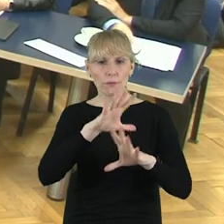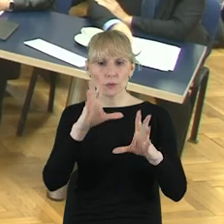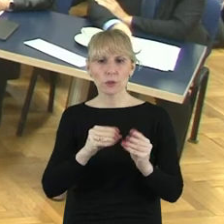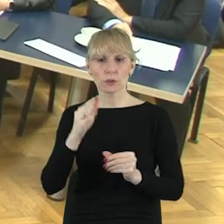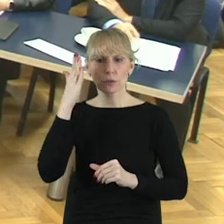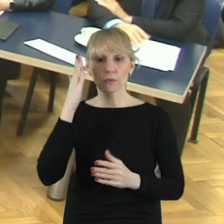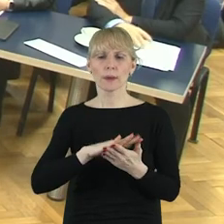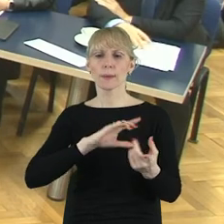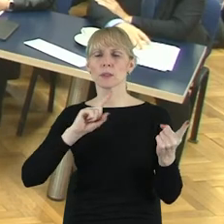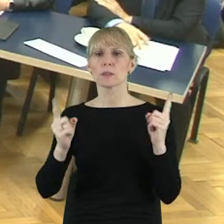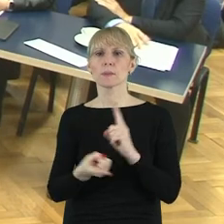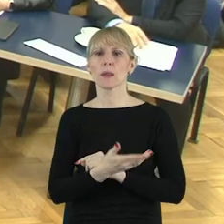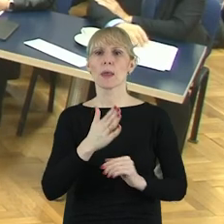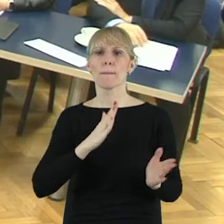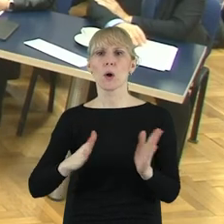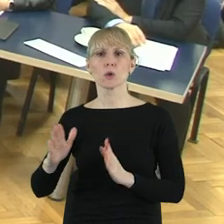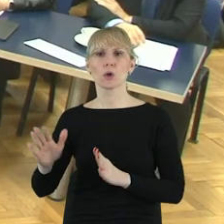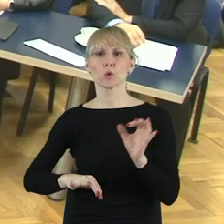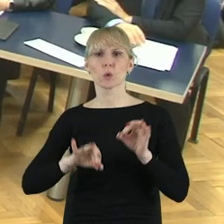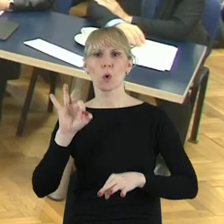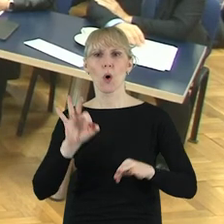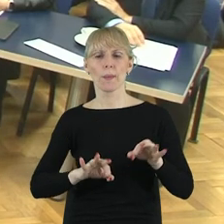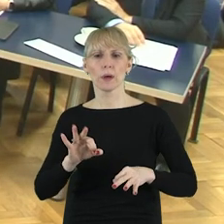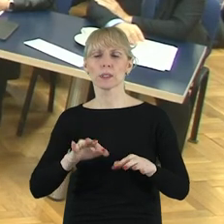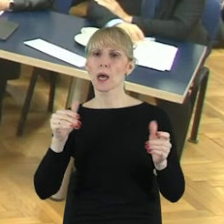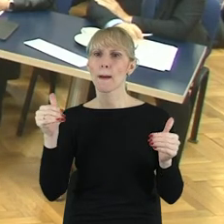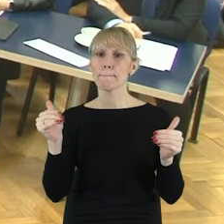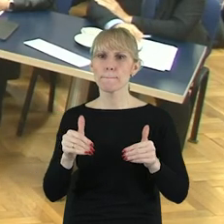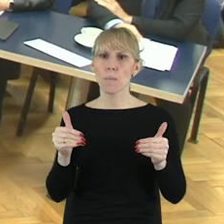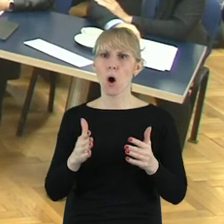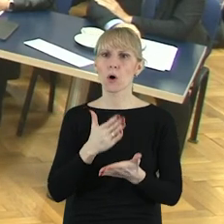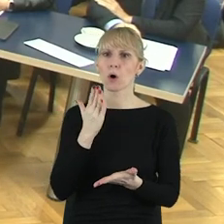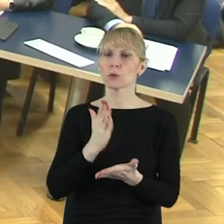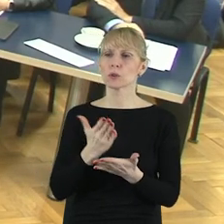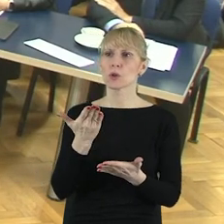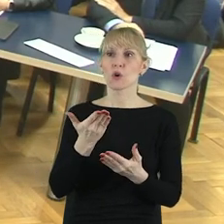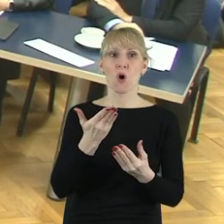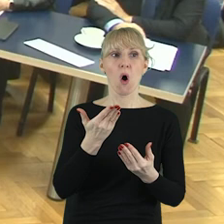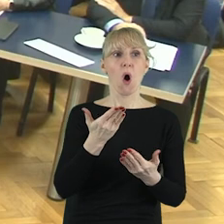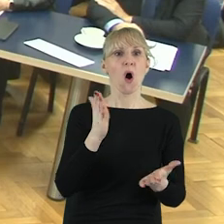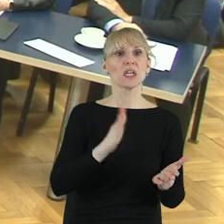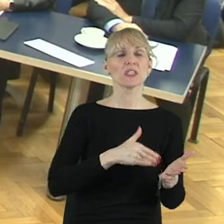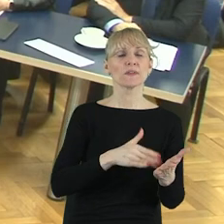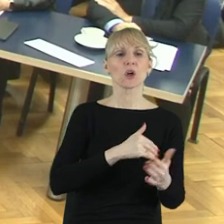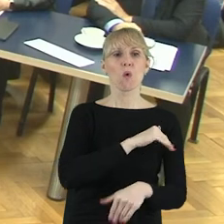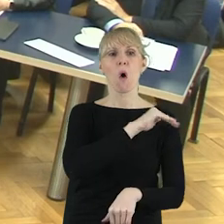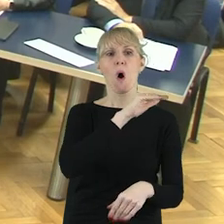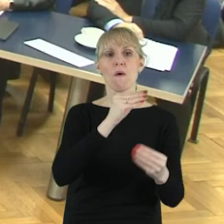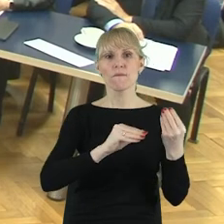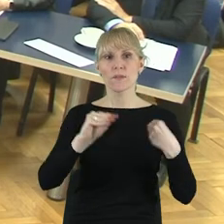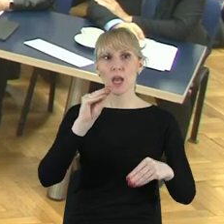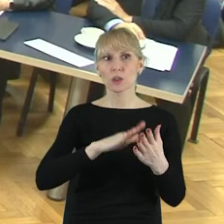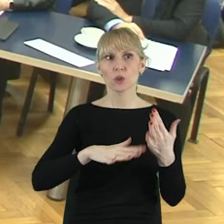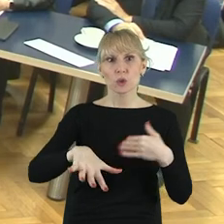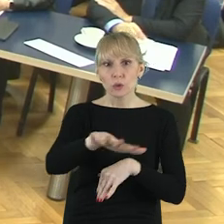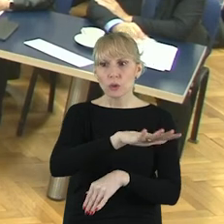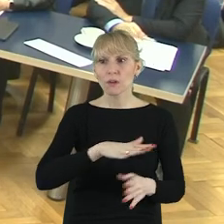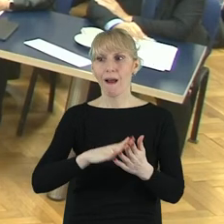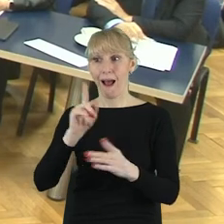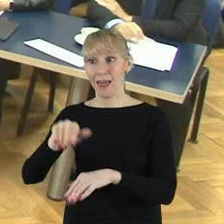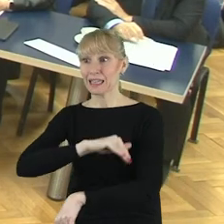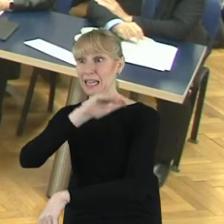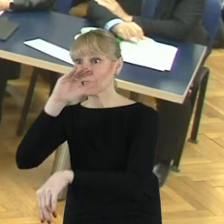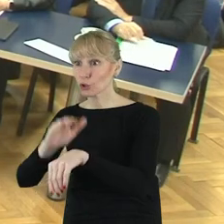że zmiany porządku obrad mogą dokonać radni zwykłą większością, ale za zgodą, podkreślam, za